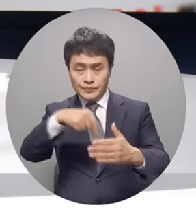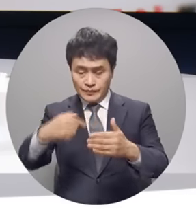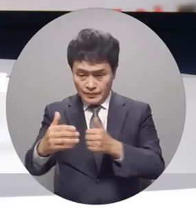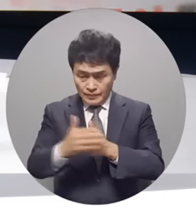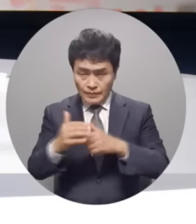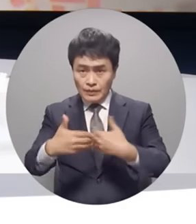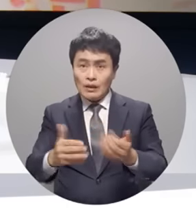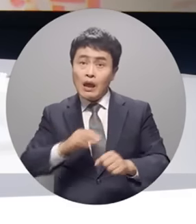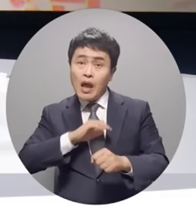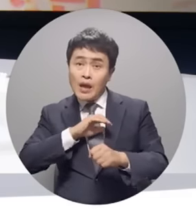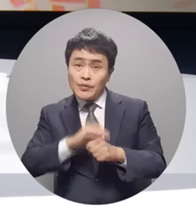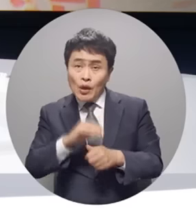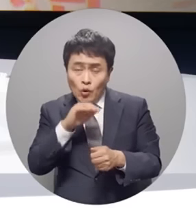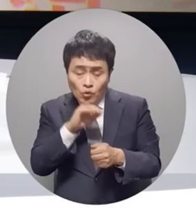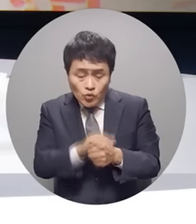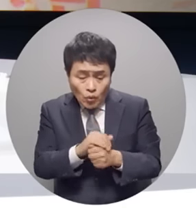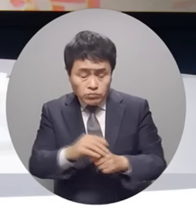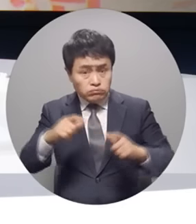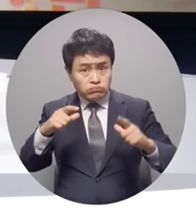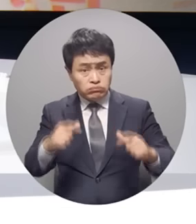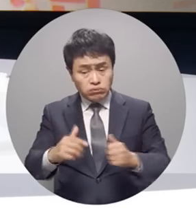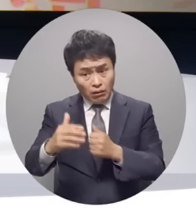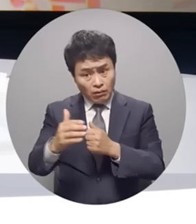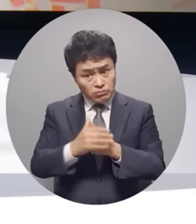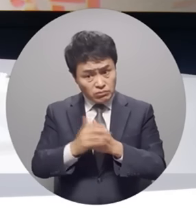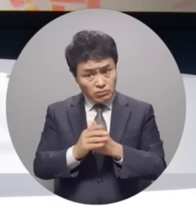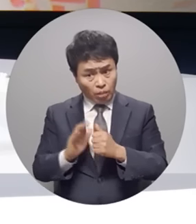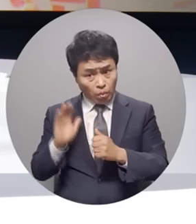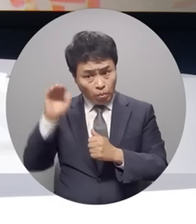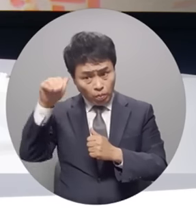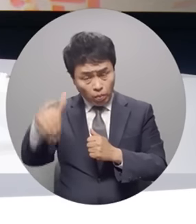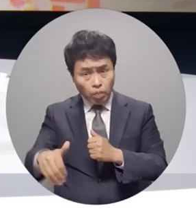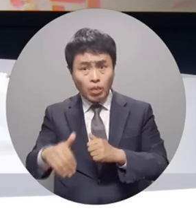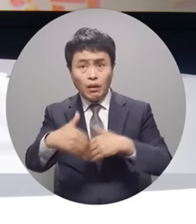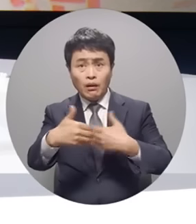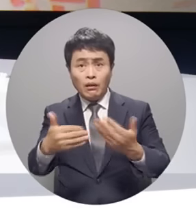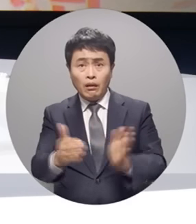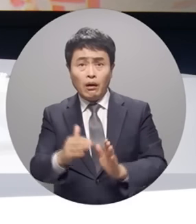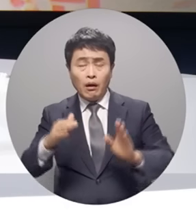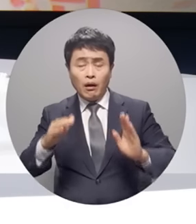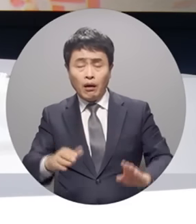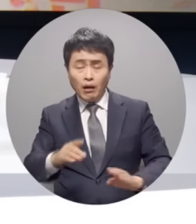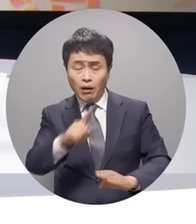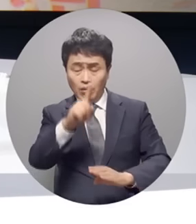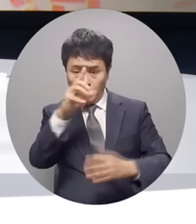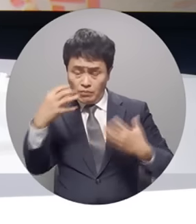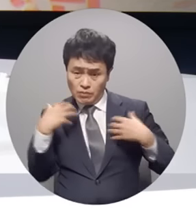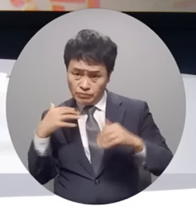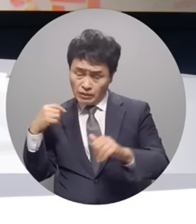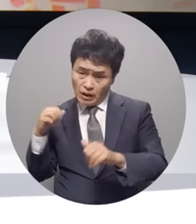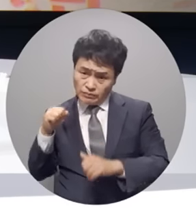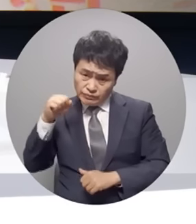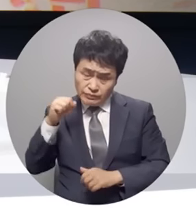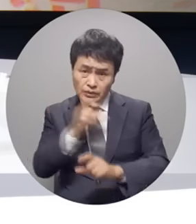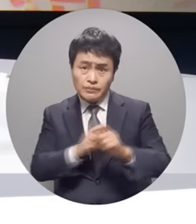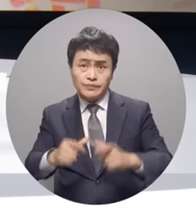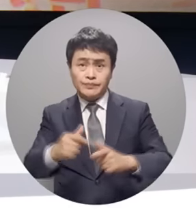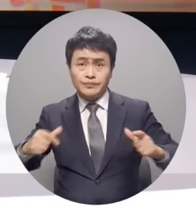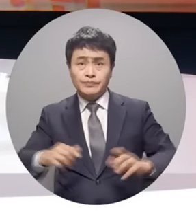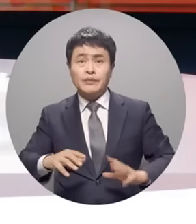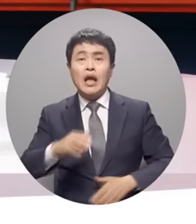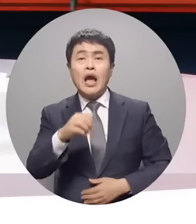지지층인 대구 경북 지역에서조차 지지율이 추락하자 대여 공세 수위를 한껏 높이는 건데요. 한동훈 국민의힘